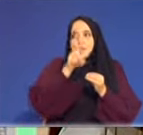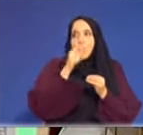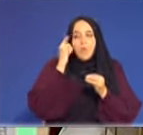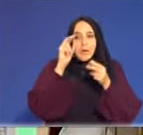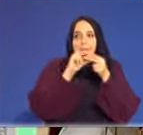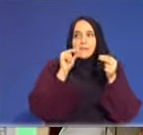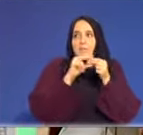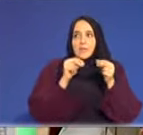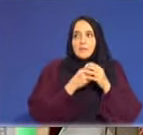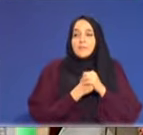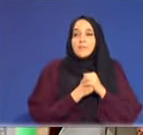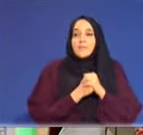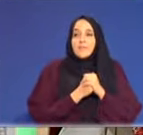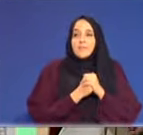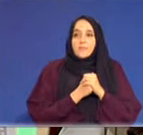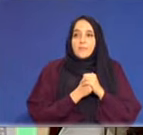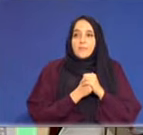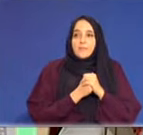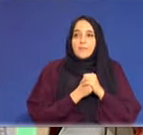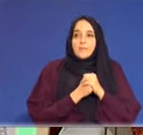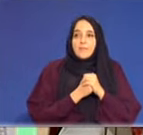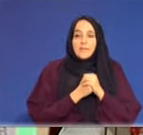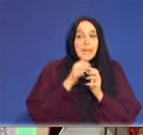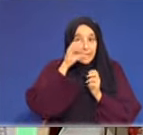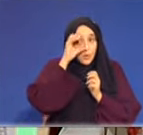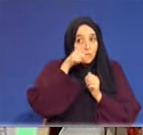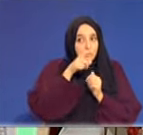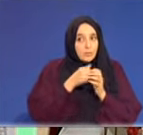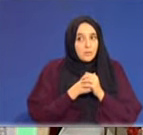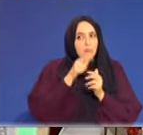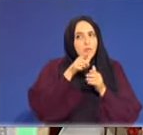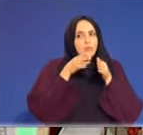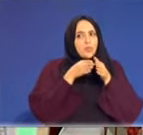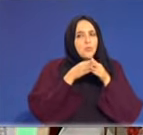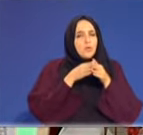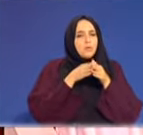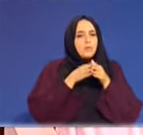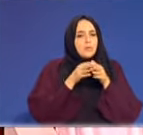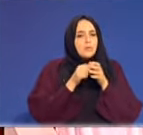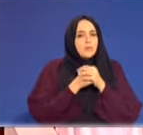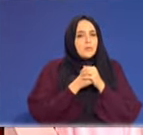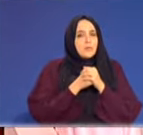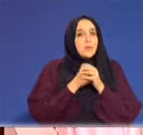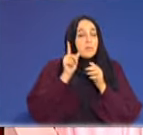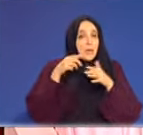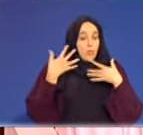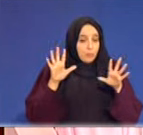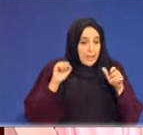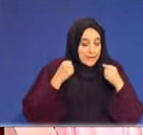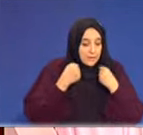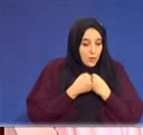تبدو مستعجلة الآن. نعم أم خالد، اسمعي الدكتور. نعم. طيب أم خالد، بعد ارتكاب الحادث